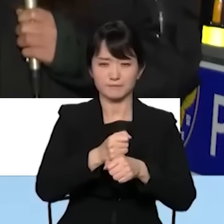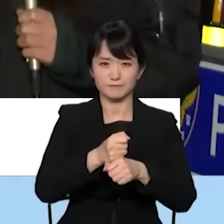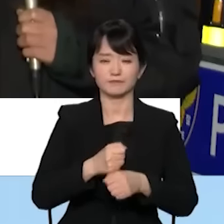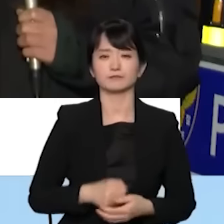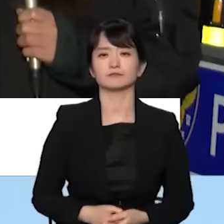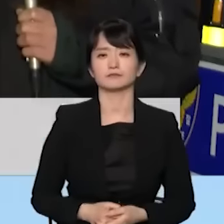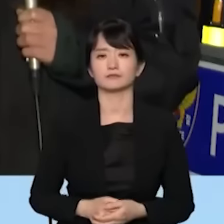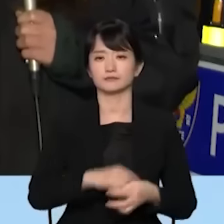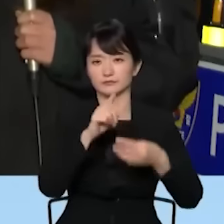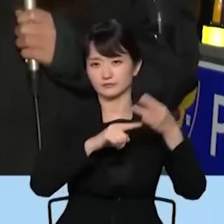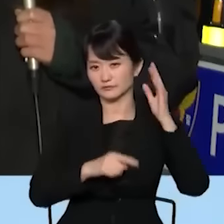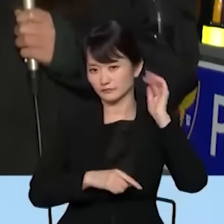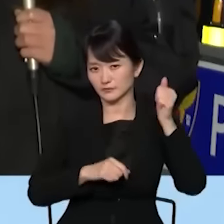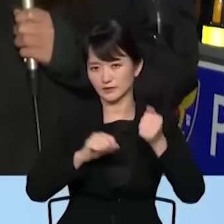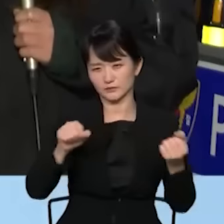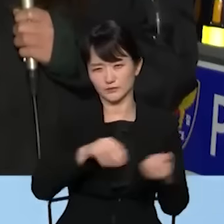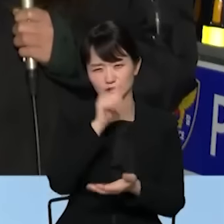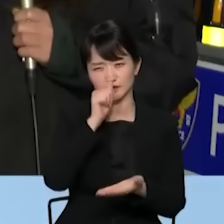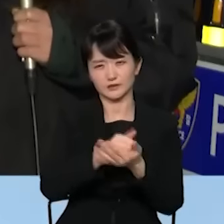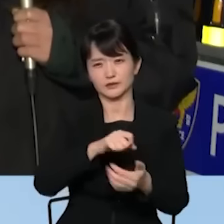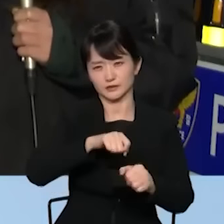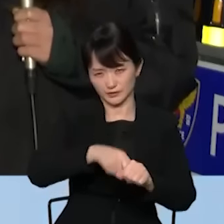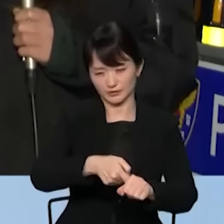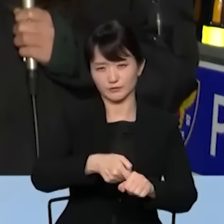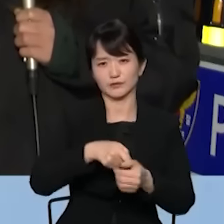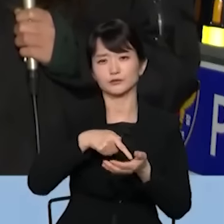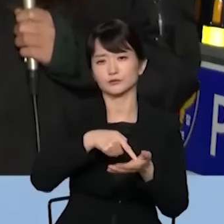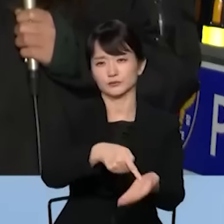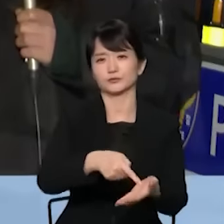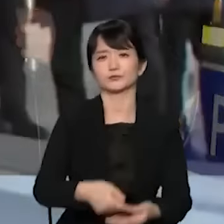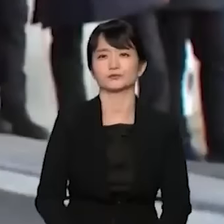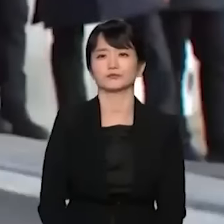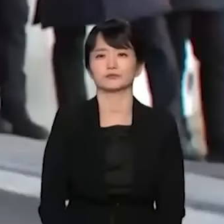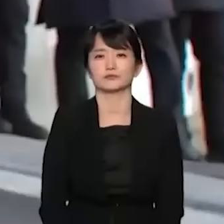대통령의 내란죄 처벌을 요구했습니다.